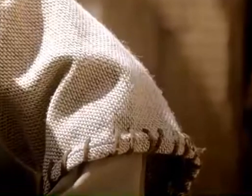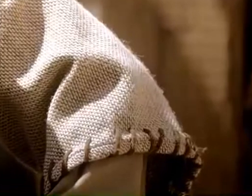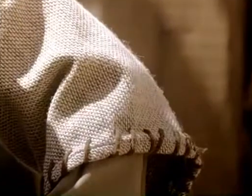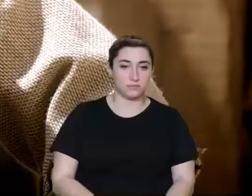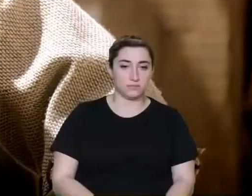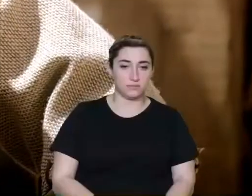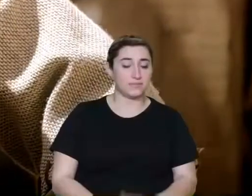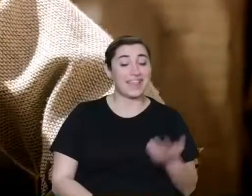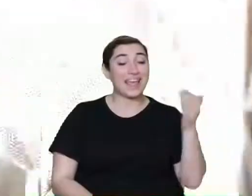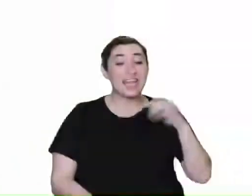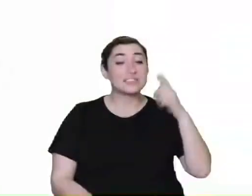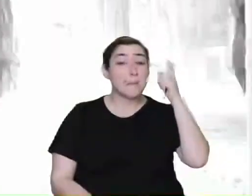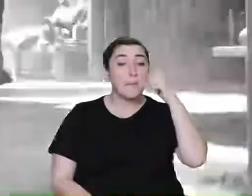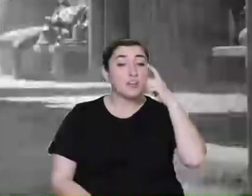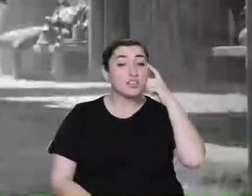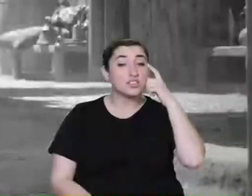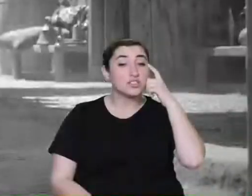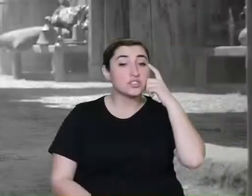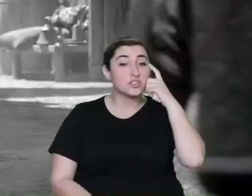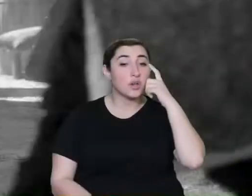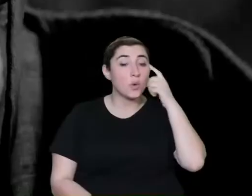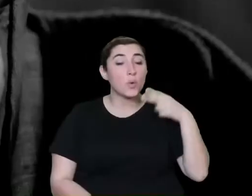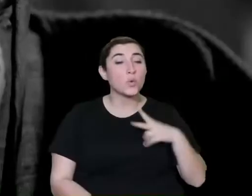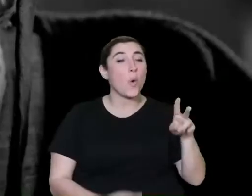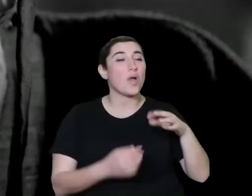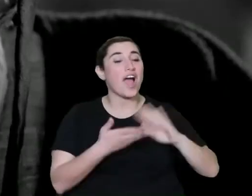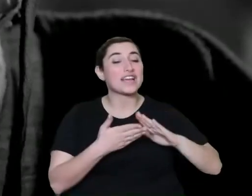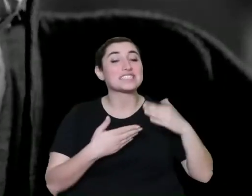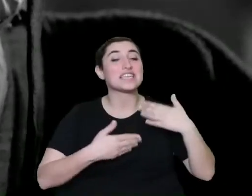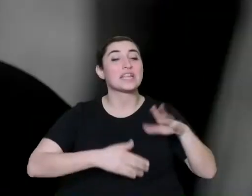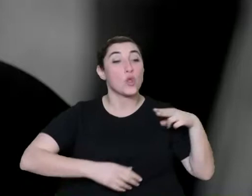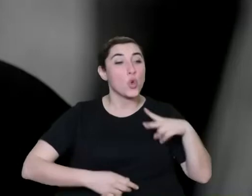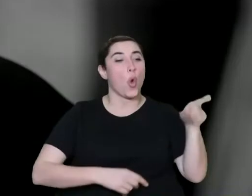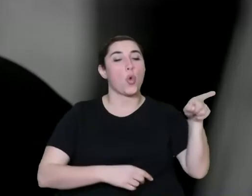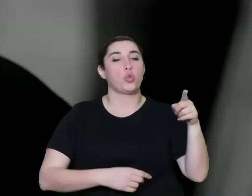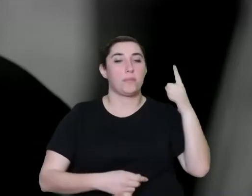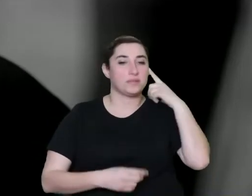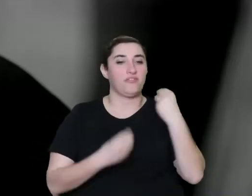Geçmiş. Ne gelirse başa, yoldaştan değil... yoldandır.